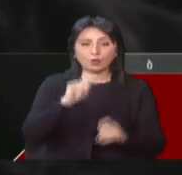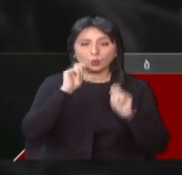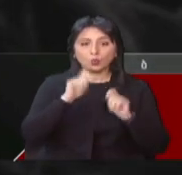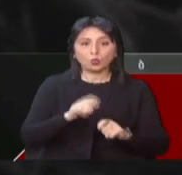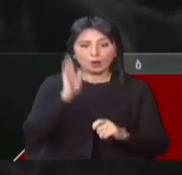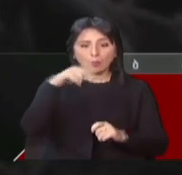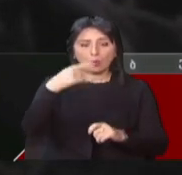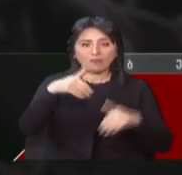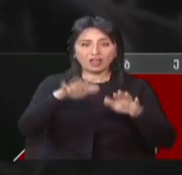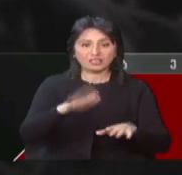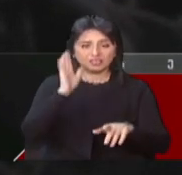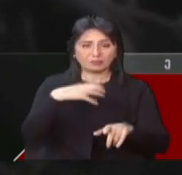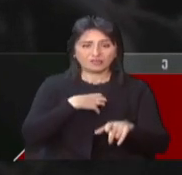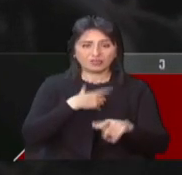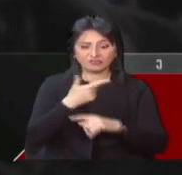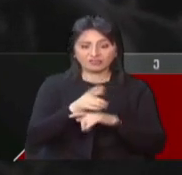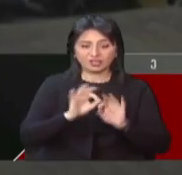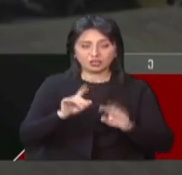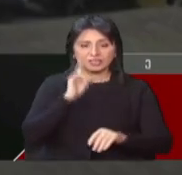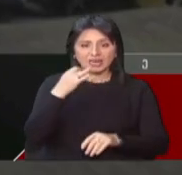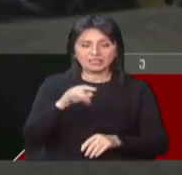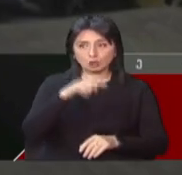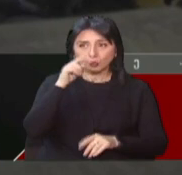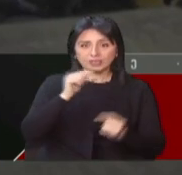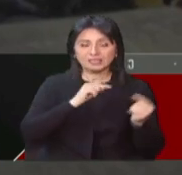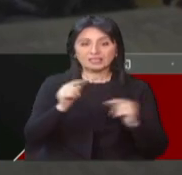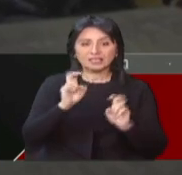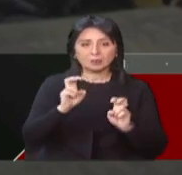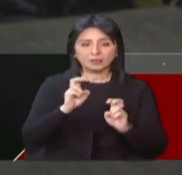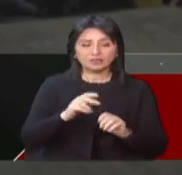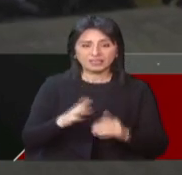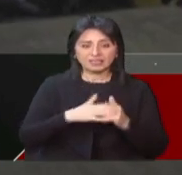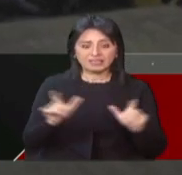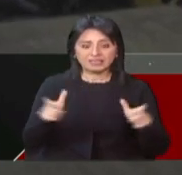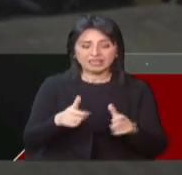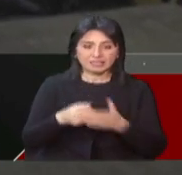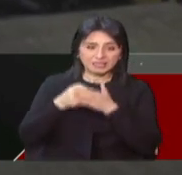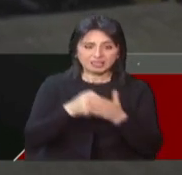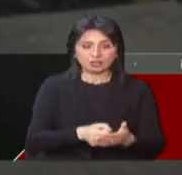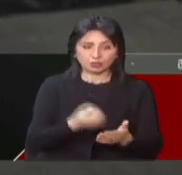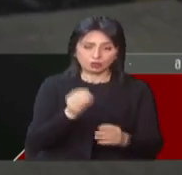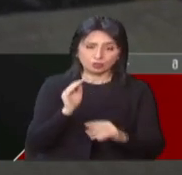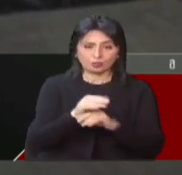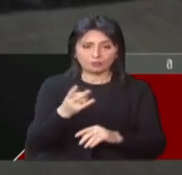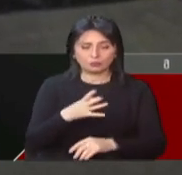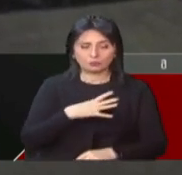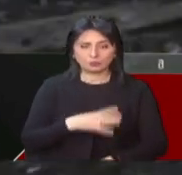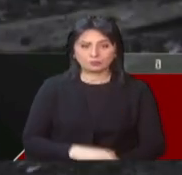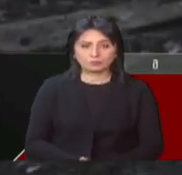უკრაინის მომავალი წყდება. თავის ვიდეო მიმართვაში ზელენსკიმ ასევე რუსეთის წინააღმდეგ სასანქციო ზეწოლის გაზიარების აუცილებლობაზე